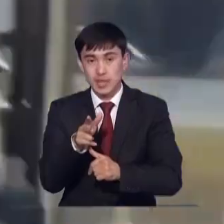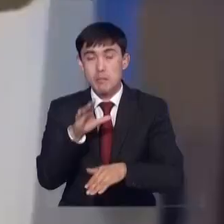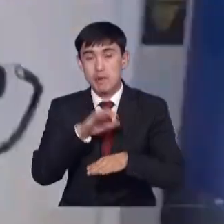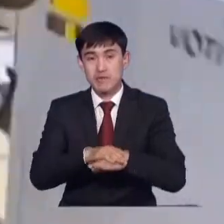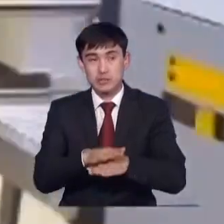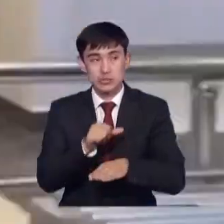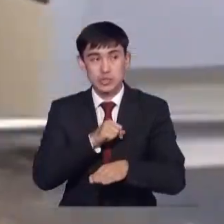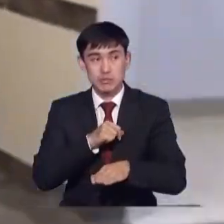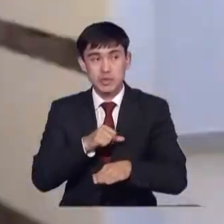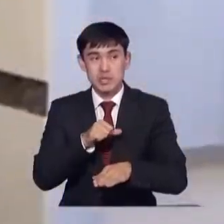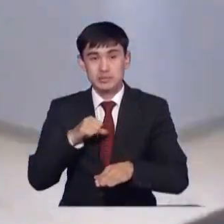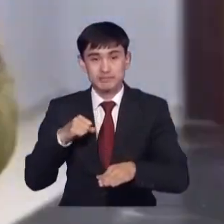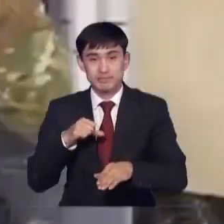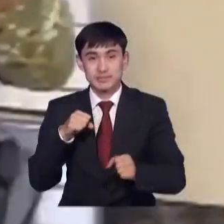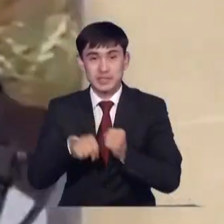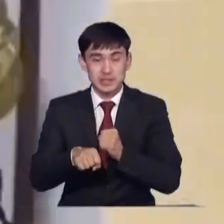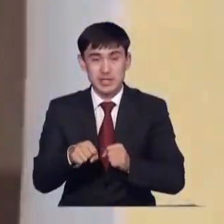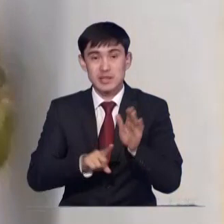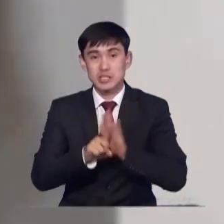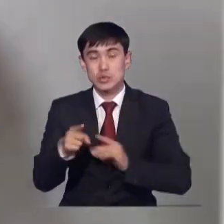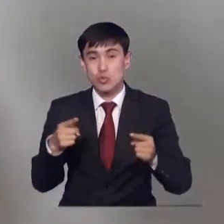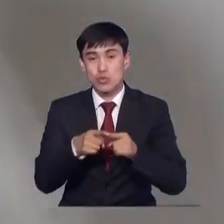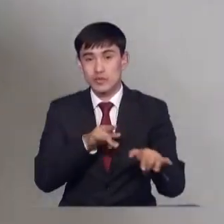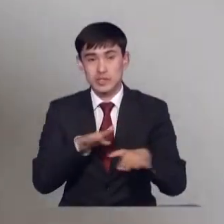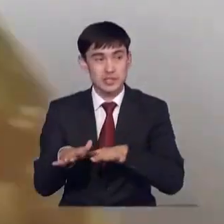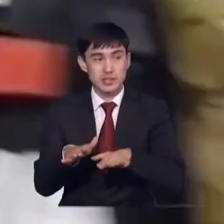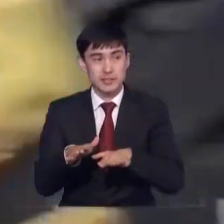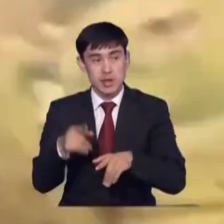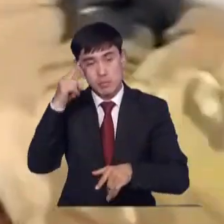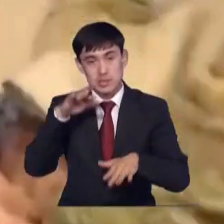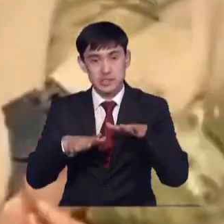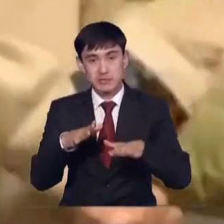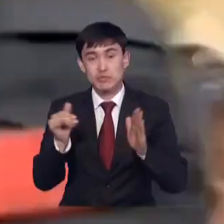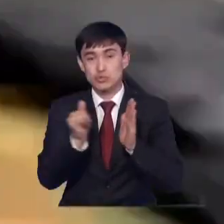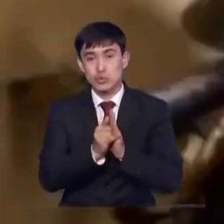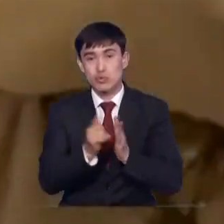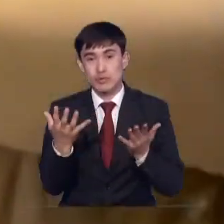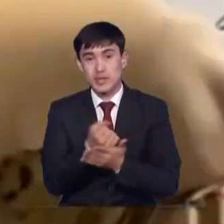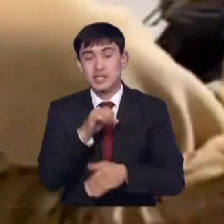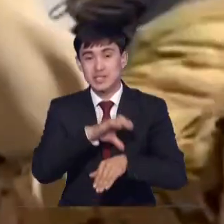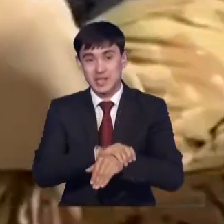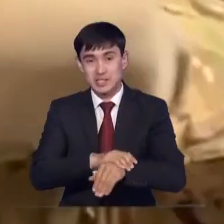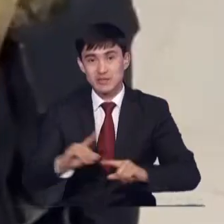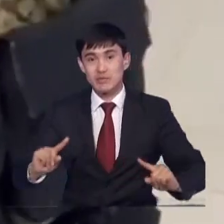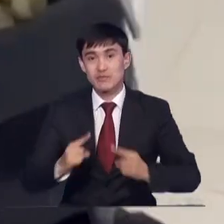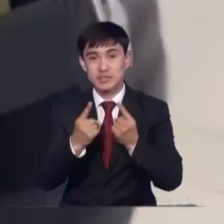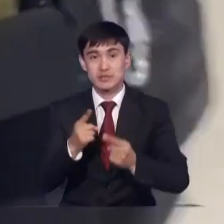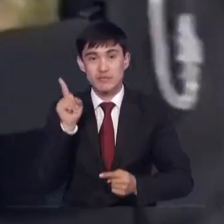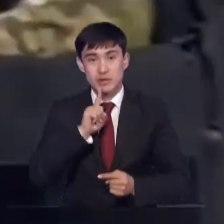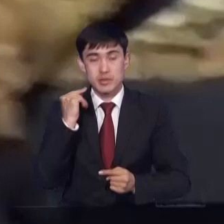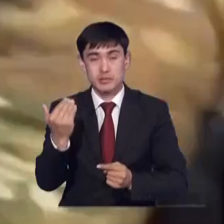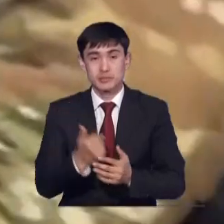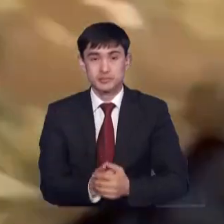факту самоуправства с применением насилия возбуждено уголовное дело подозреваемый установлен задержан и водворялась